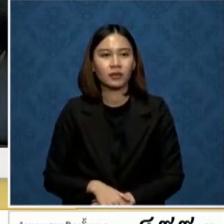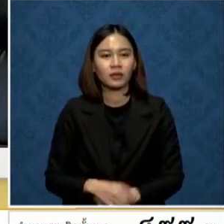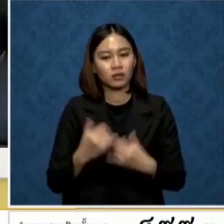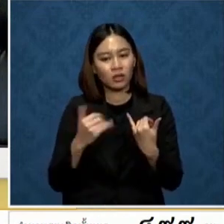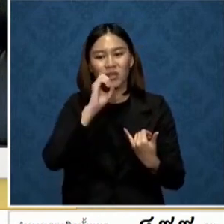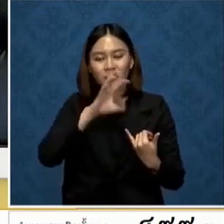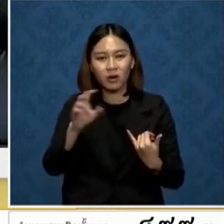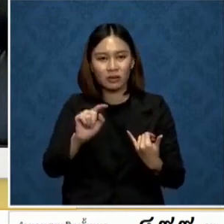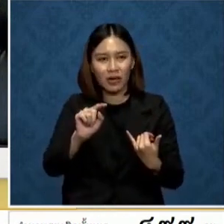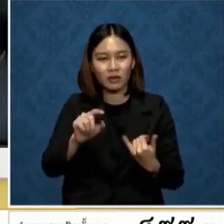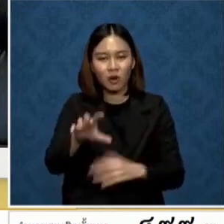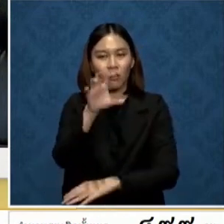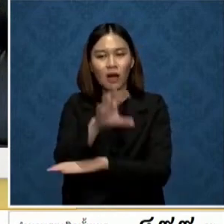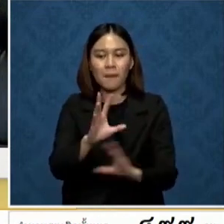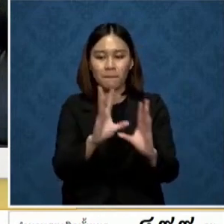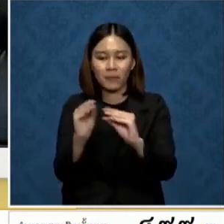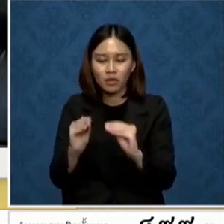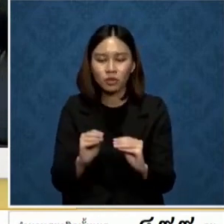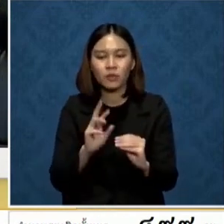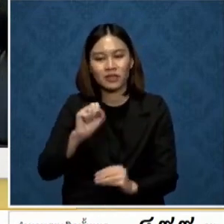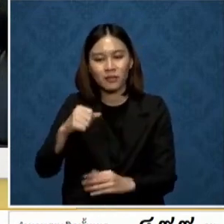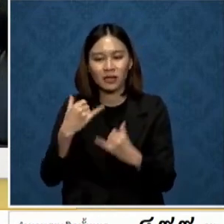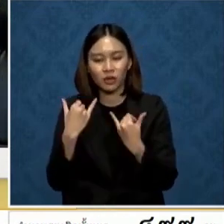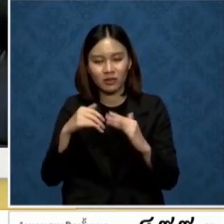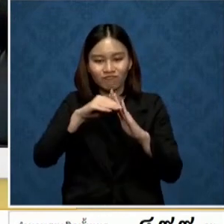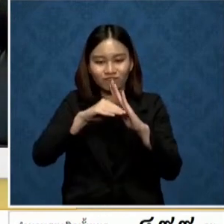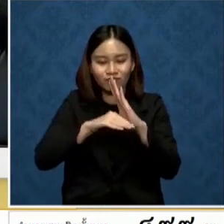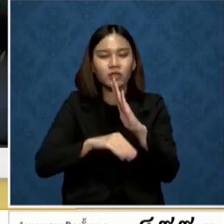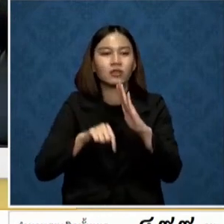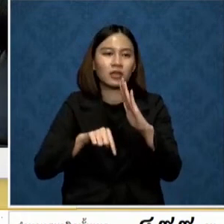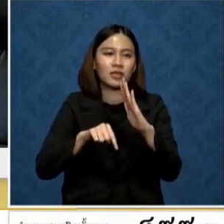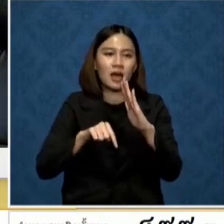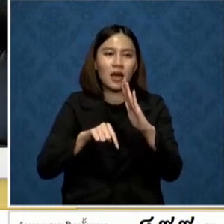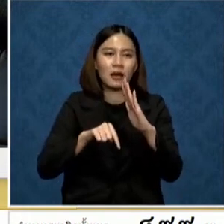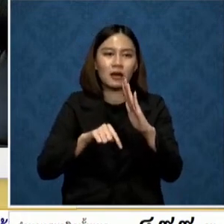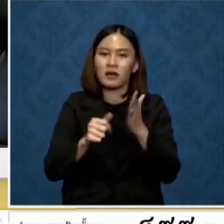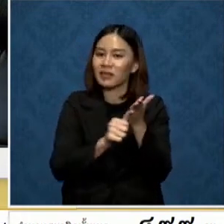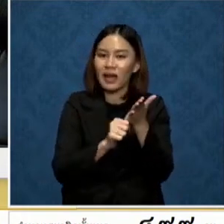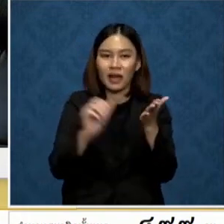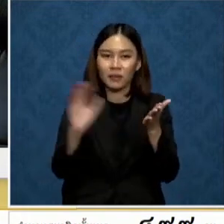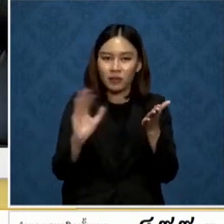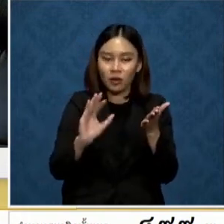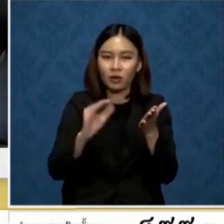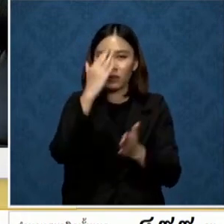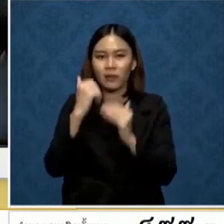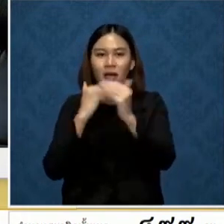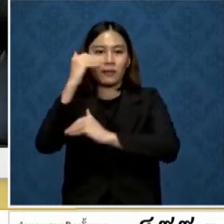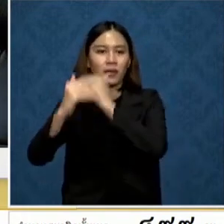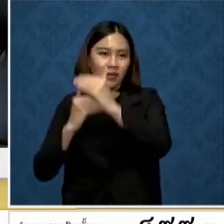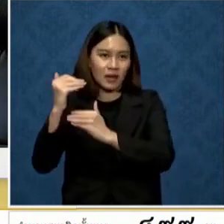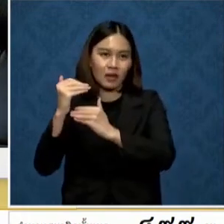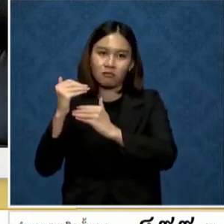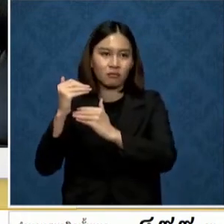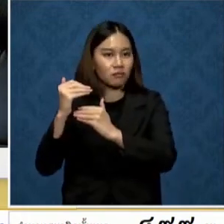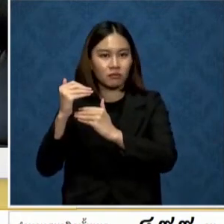กำลังจะบอกว่าข้อบังคับการประชุมสภาที่เราใช้กันอยู่เนี่ยมันไม่จำเป็นต้องแก้ไขเลยเพื่อให้ก้าวหน้าขึ้นแม้แต่